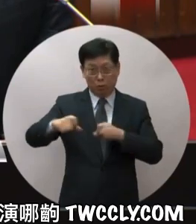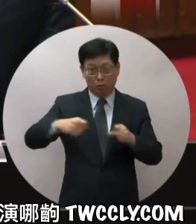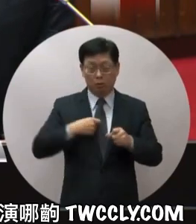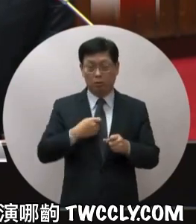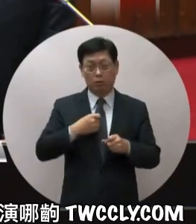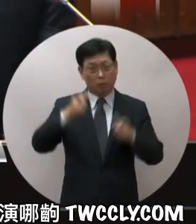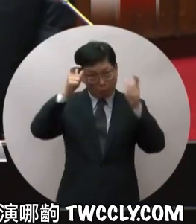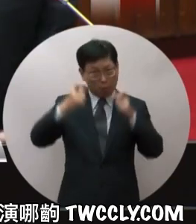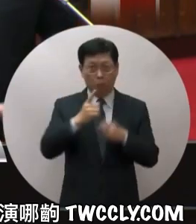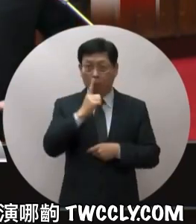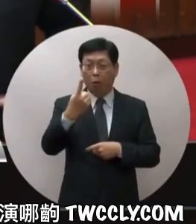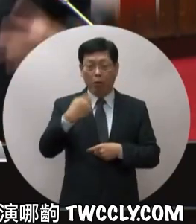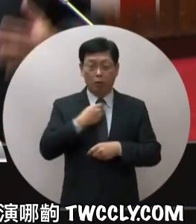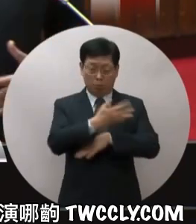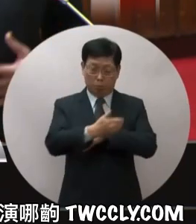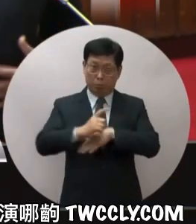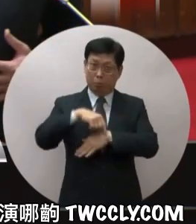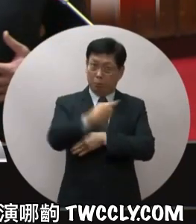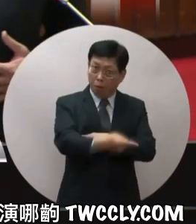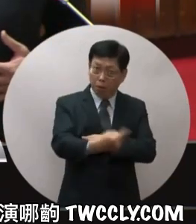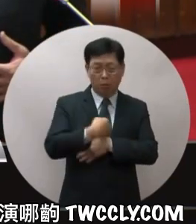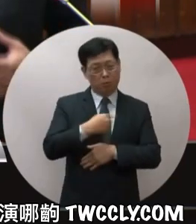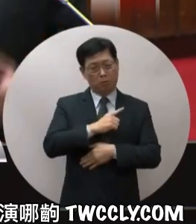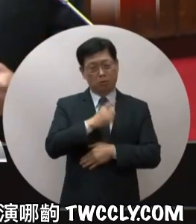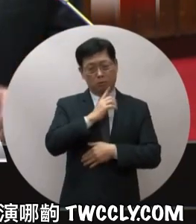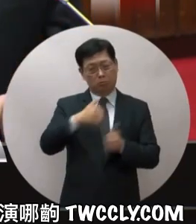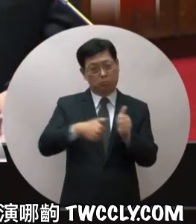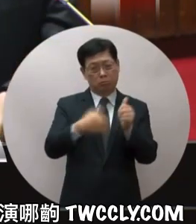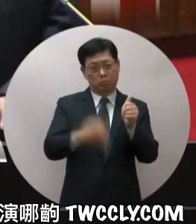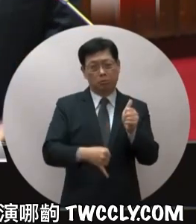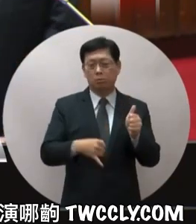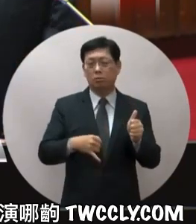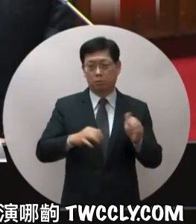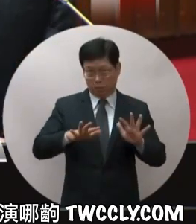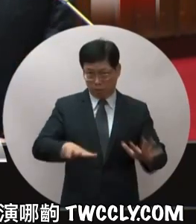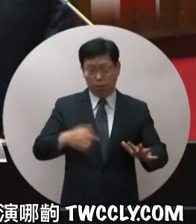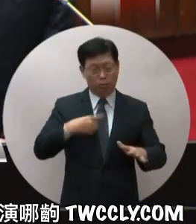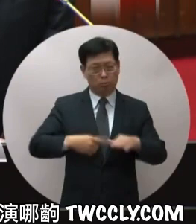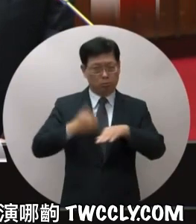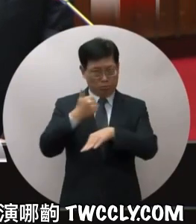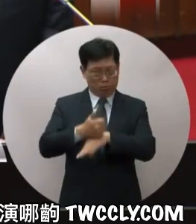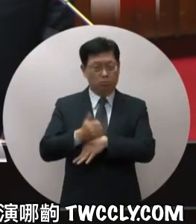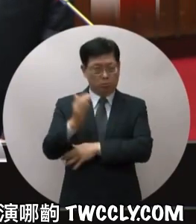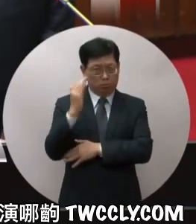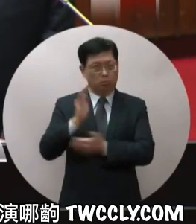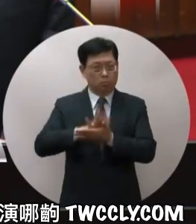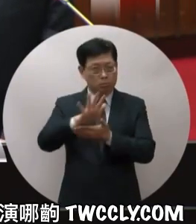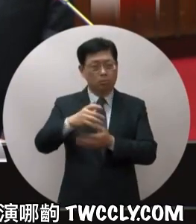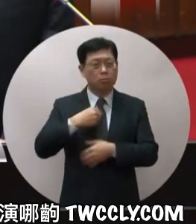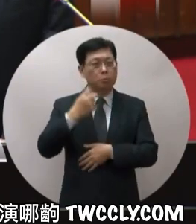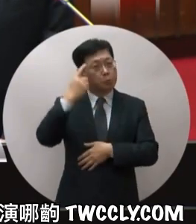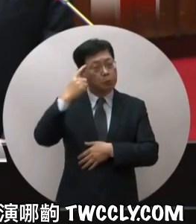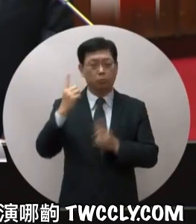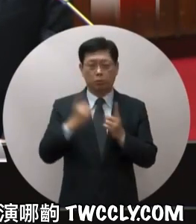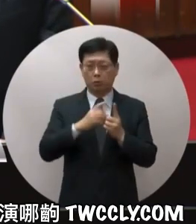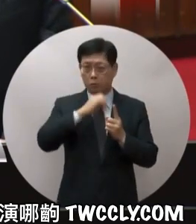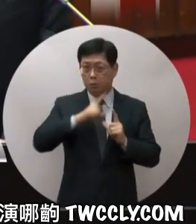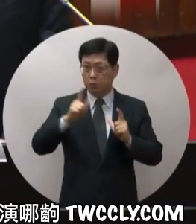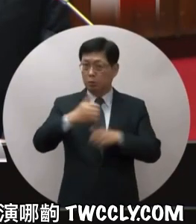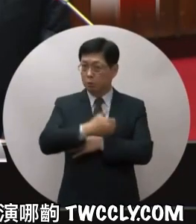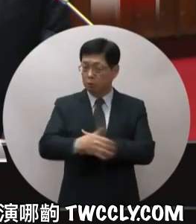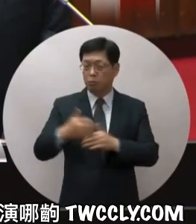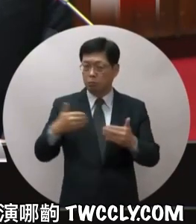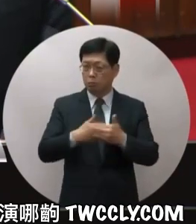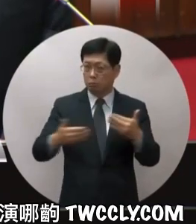一條隔鞭隔鞭隔好像我們是次等公民但是我們可以感受到我們對屏東縣的整